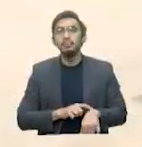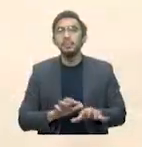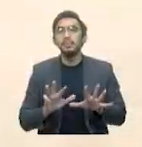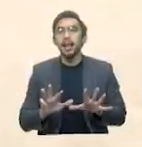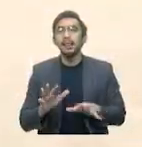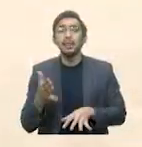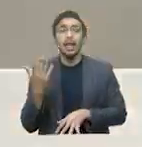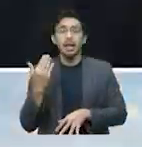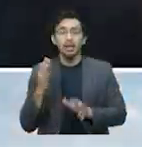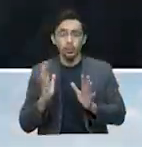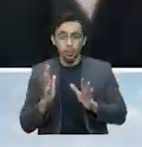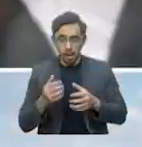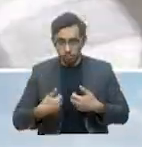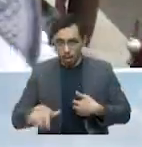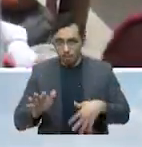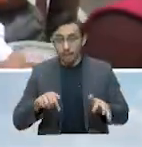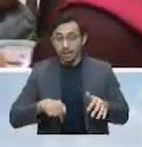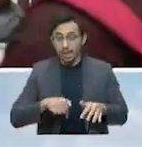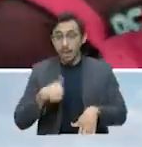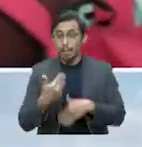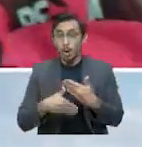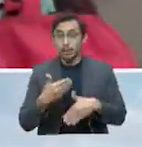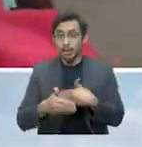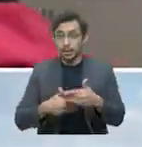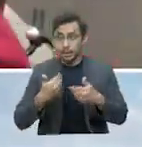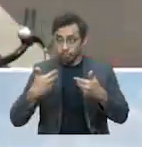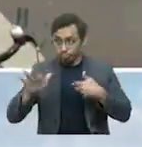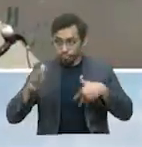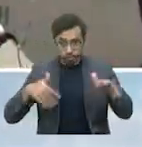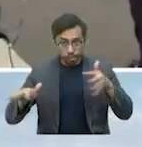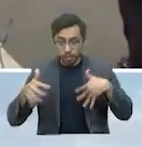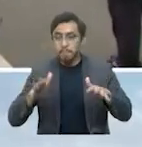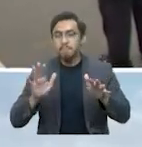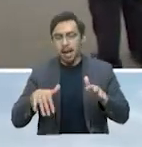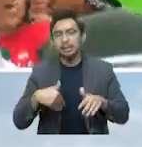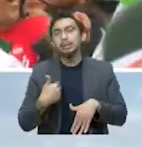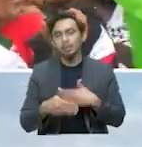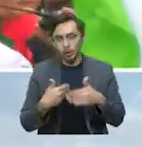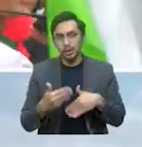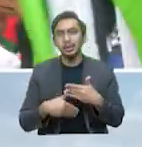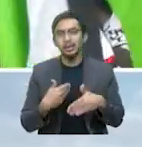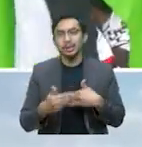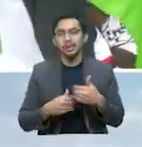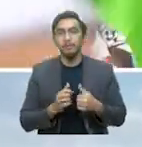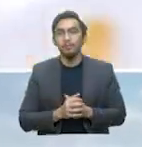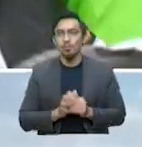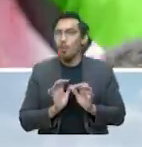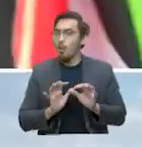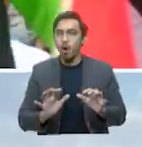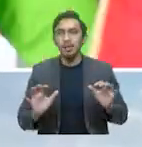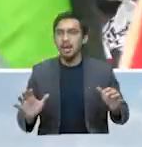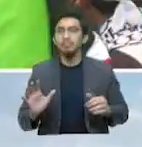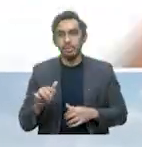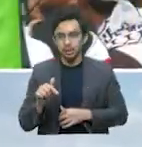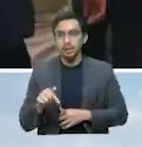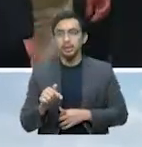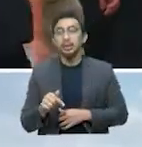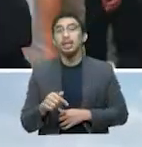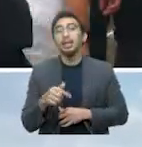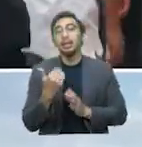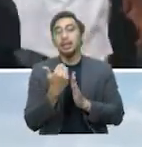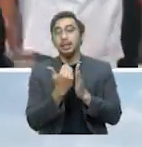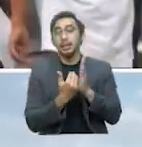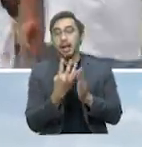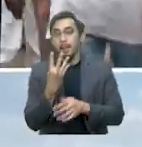Namun hingga saat ini proses pembubaran masih berlangsung karena memang banyaknya massa sehingga proses pembubaran dibagi menjadi 3 sesi agar nantinya